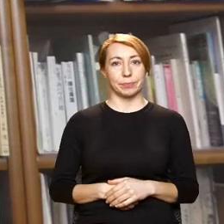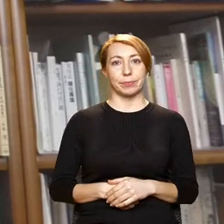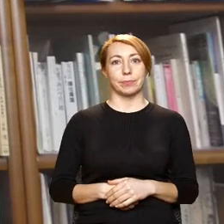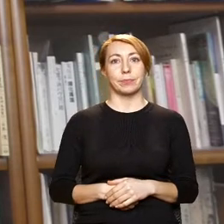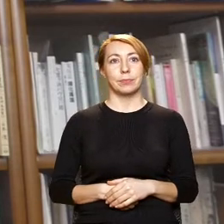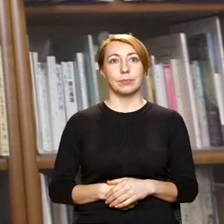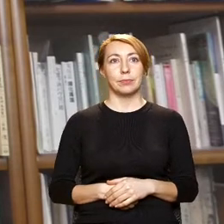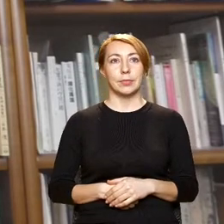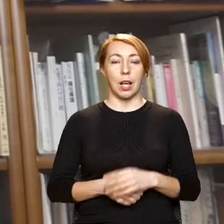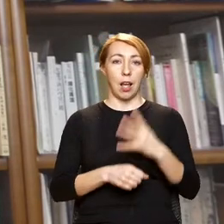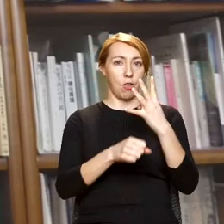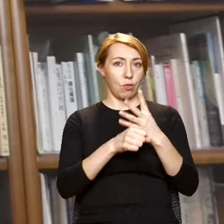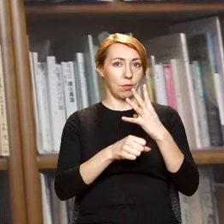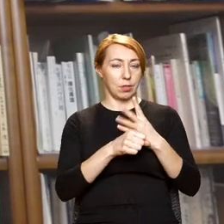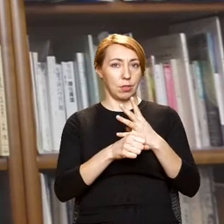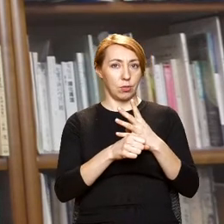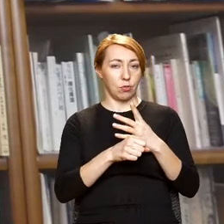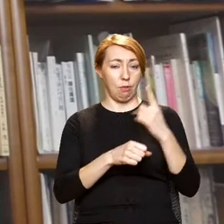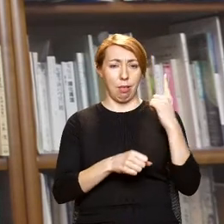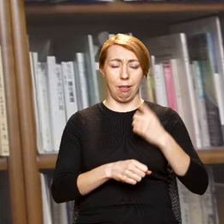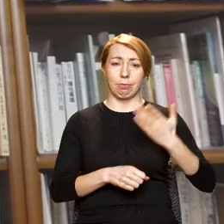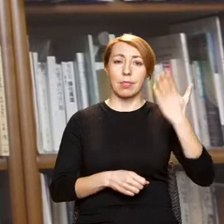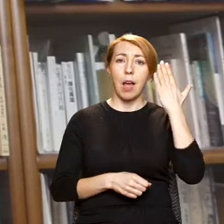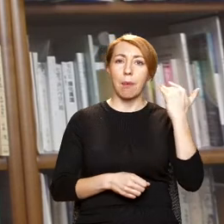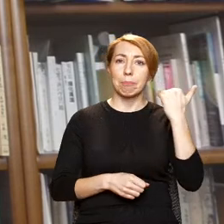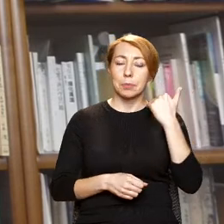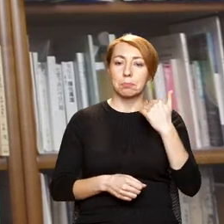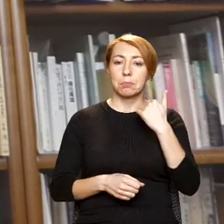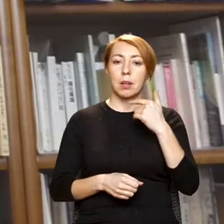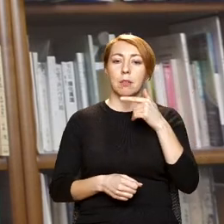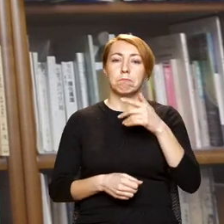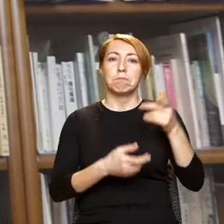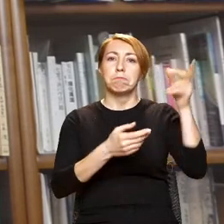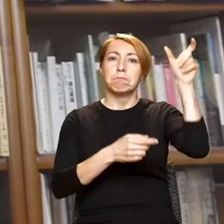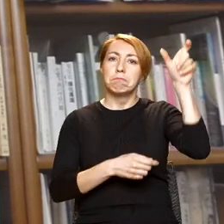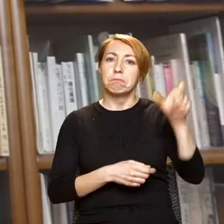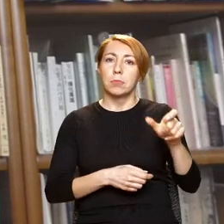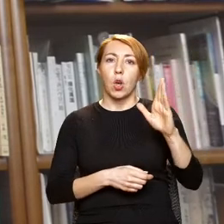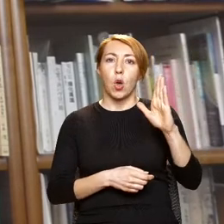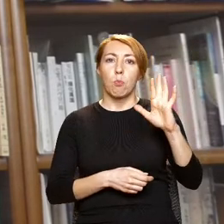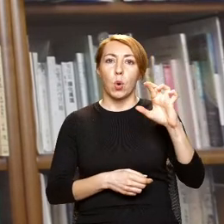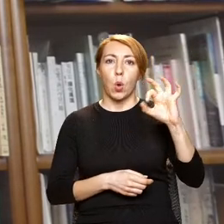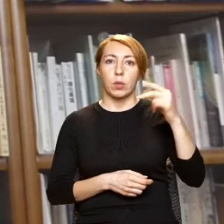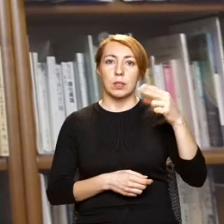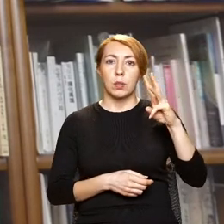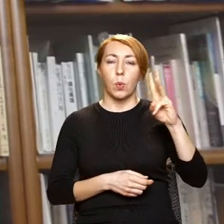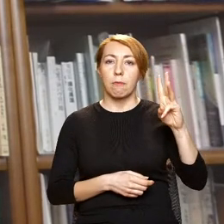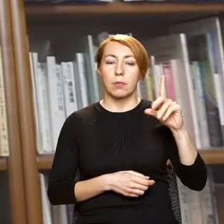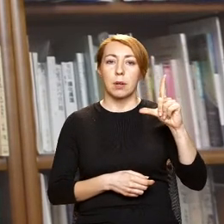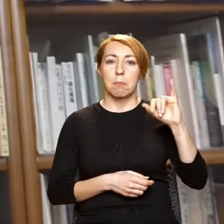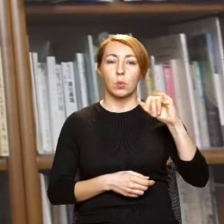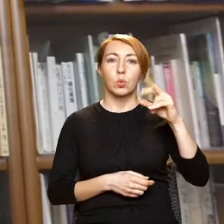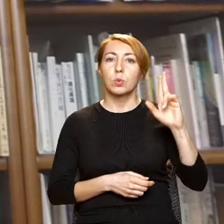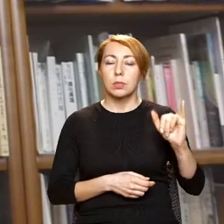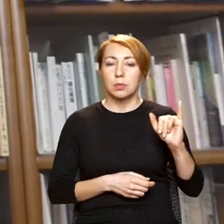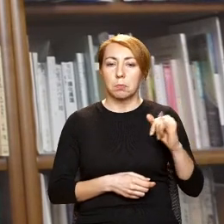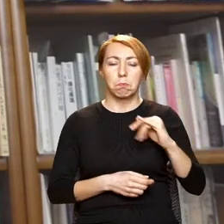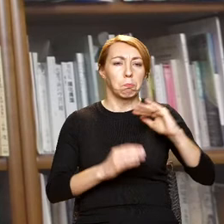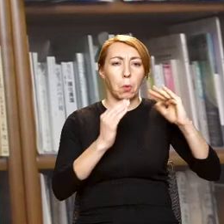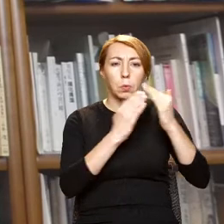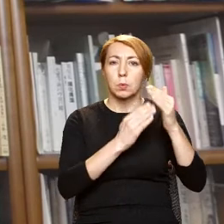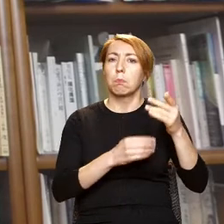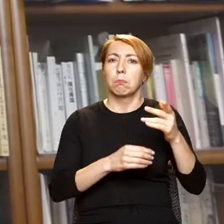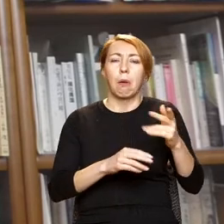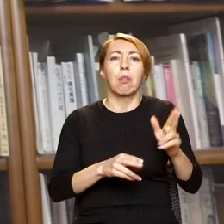Przed 40 laty zetknąłem się po raz pierwszy z postacią Bronisława Piłsudskiego podczas moich